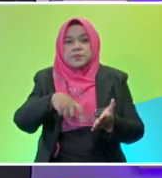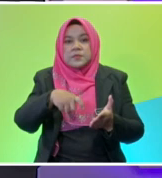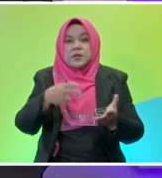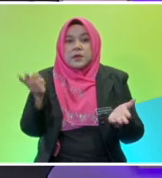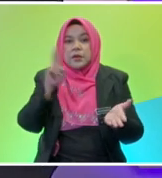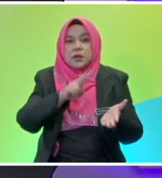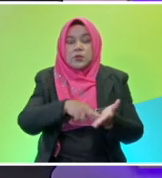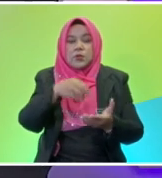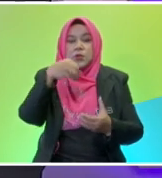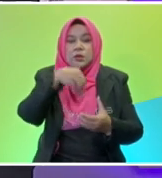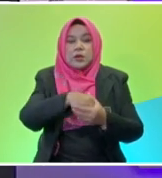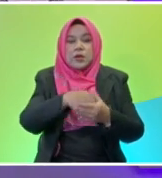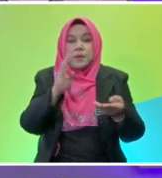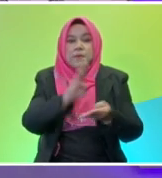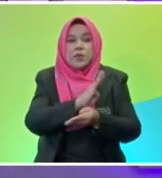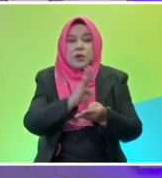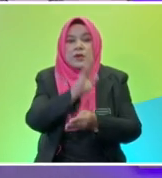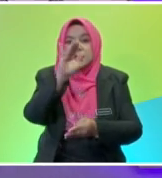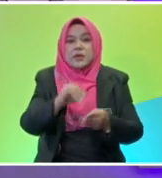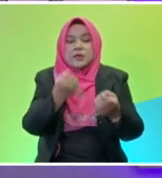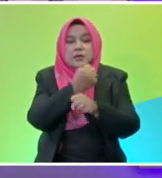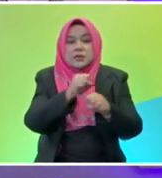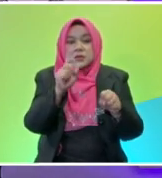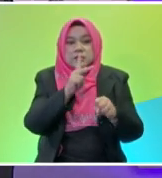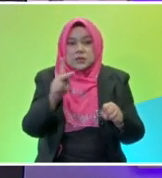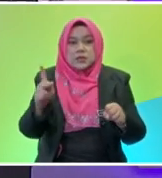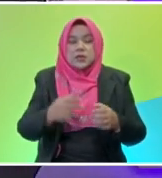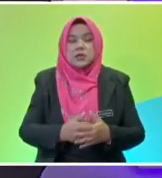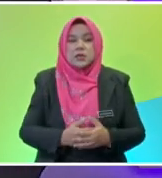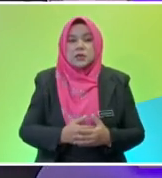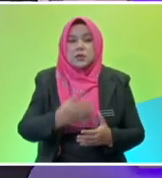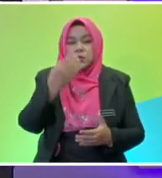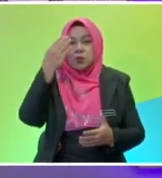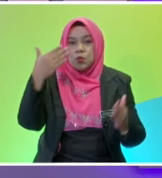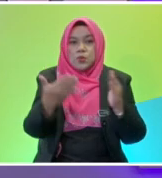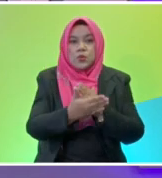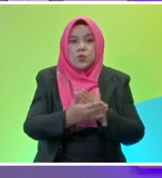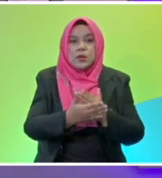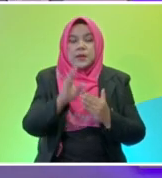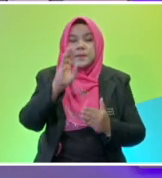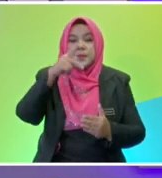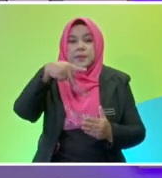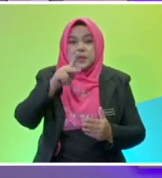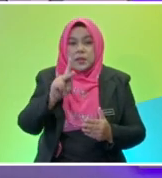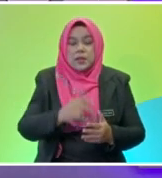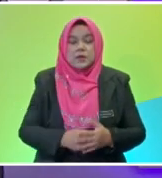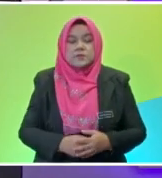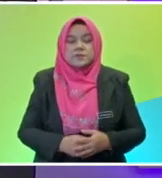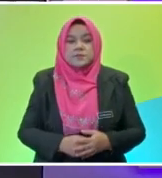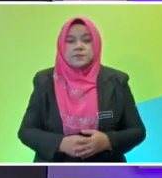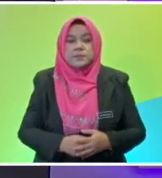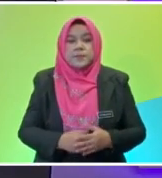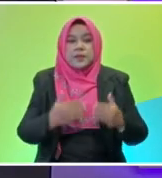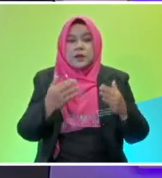ataupun dalam template yang disediakan alam oleh pihak BPK Oke Di mana tahap